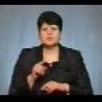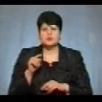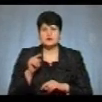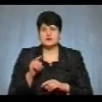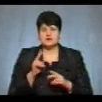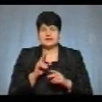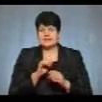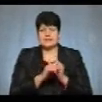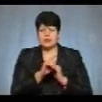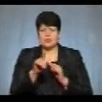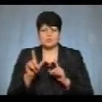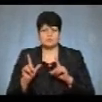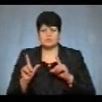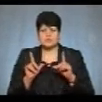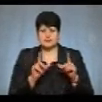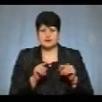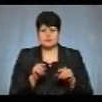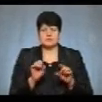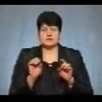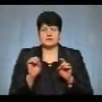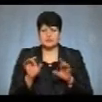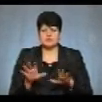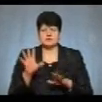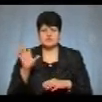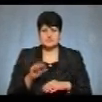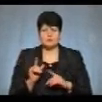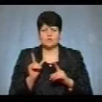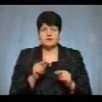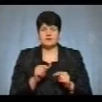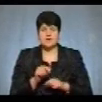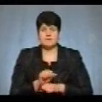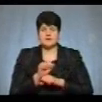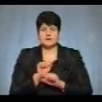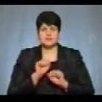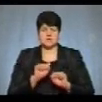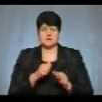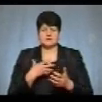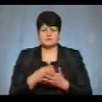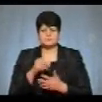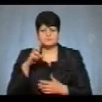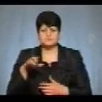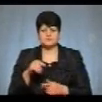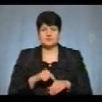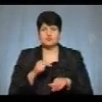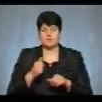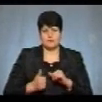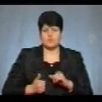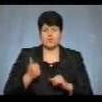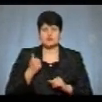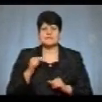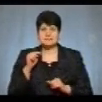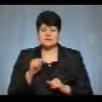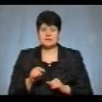поїхав отак, от, чисто кинувши все, поїхав на Майдан і захищав свою країну. Відчуваємо гордість за те, що все-таки